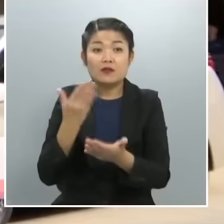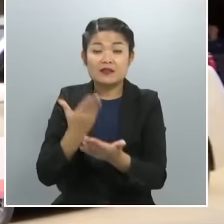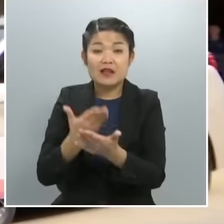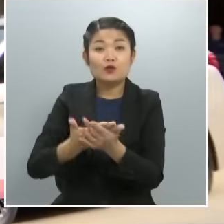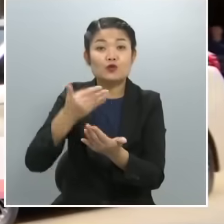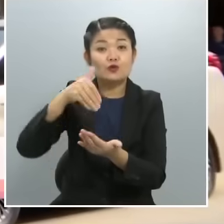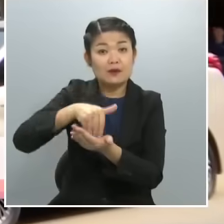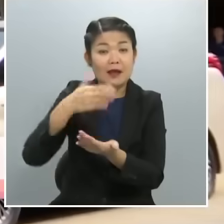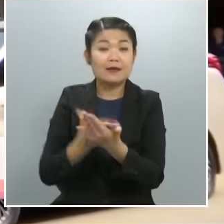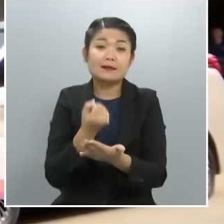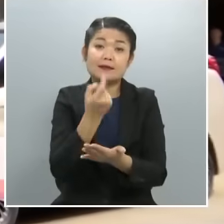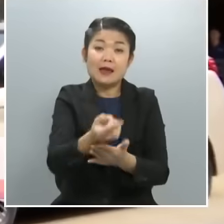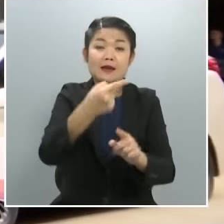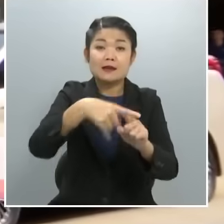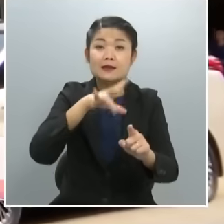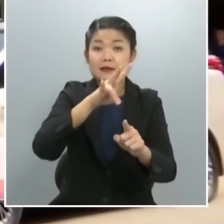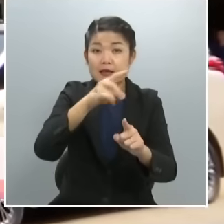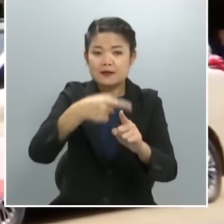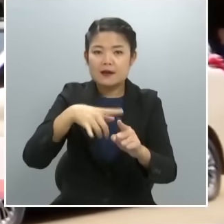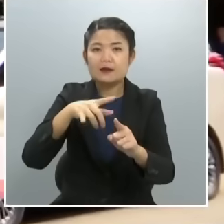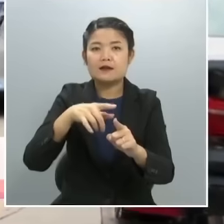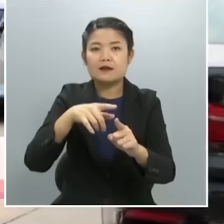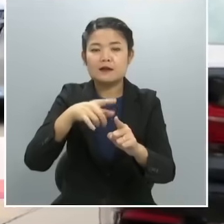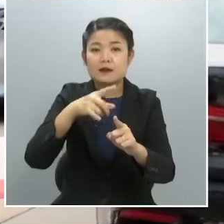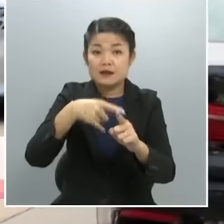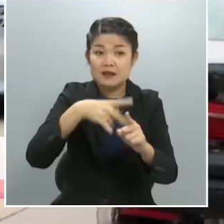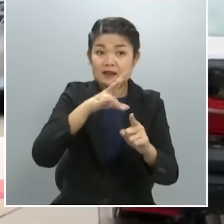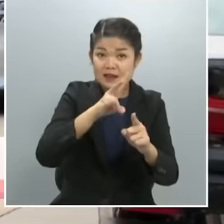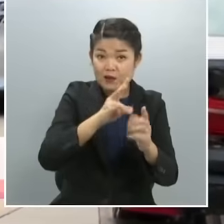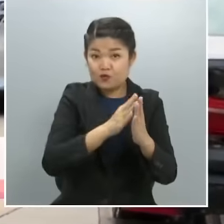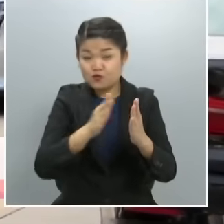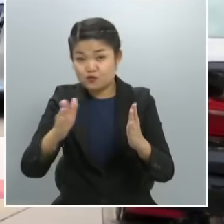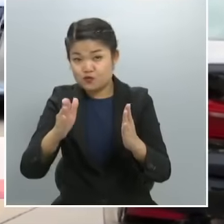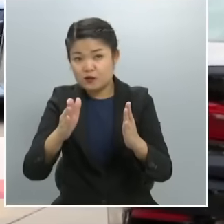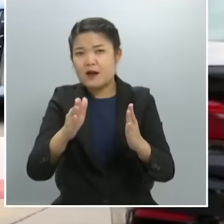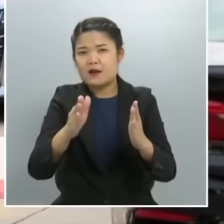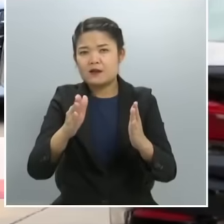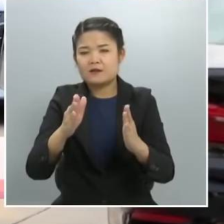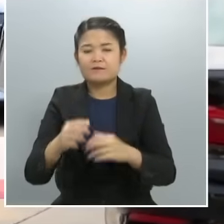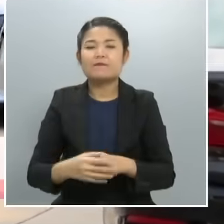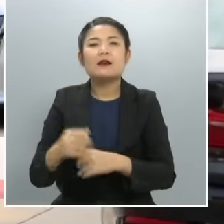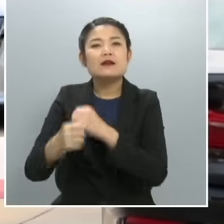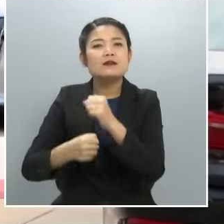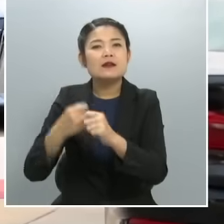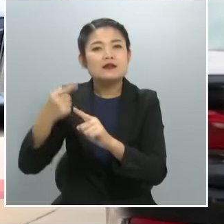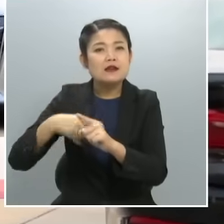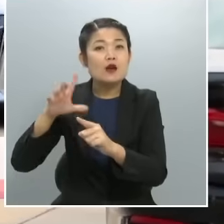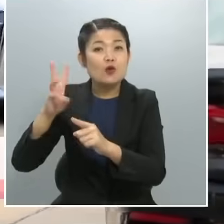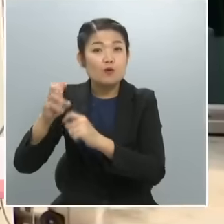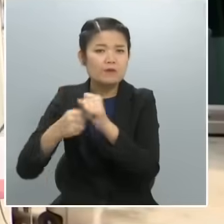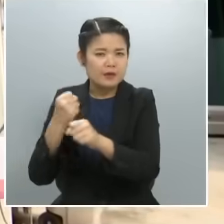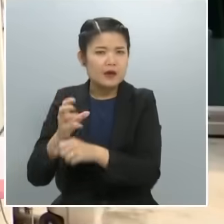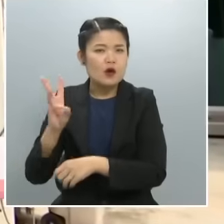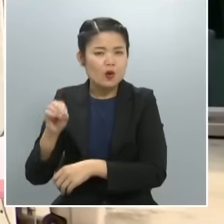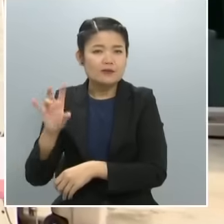เดือนกรกฎาคมปี 6นะครับจนกระทั่งถึงเดือนมิถุนายนปี 67เฮียแต๋มนี่แหละครับเป็นคนโอนเงินเข้ามาจ่ายให้โดยบ้านหลังที่บิ๊กโจ๊ก